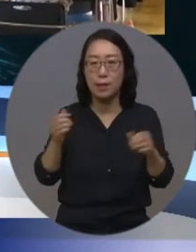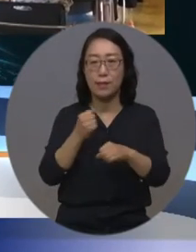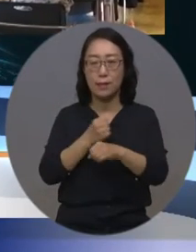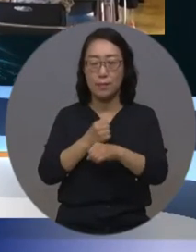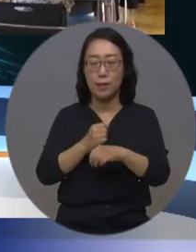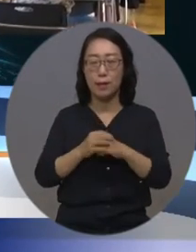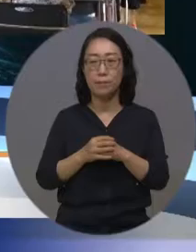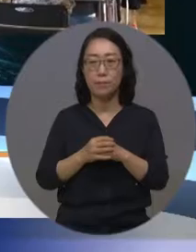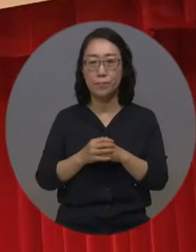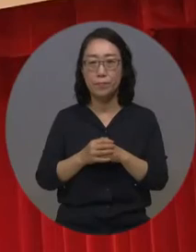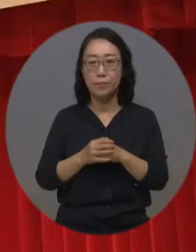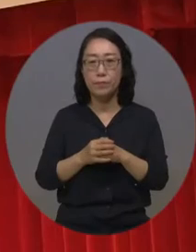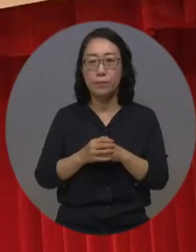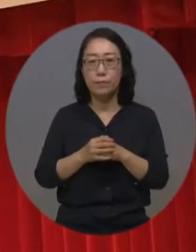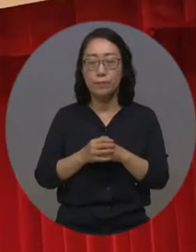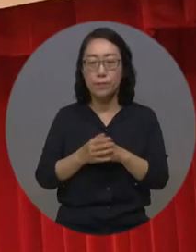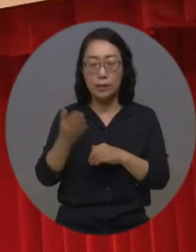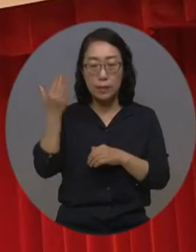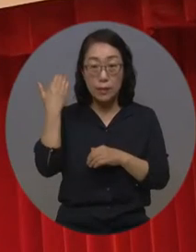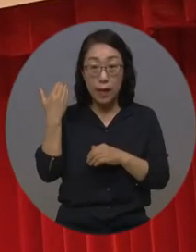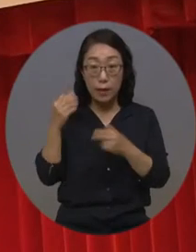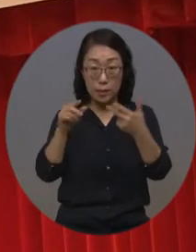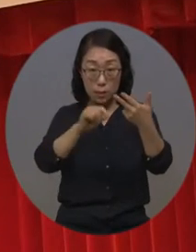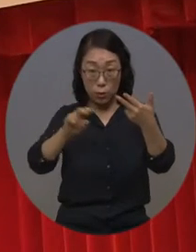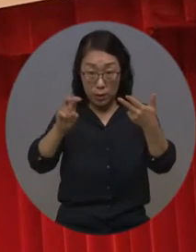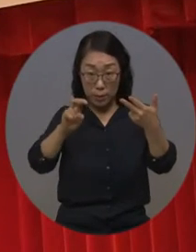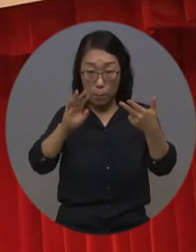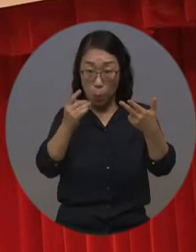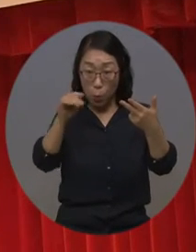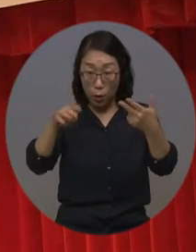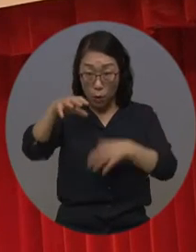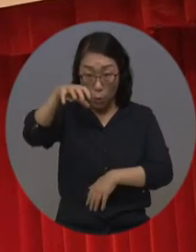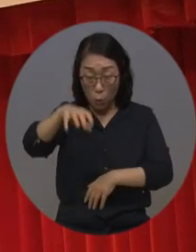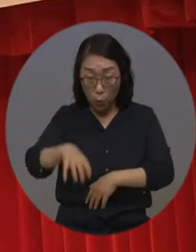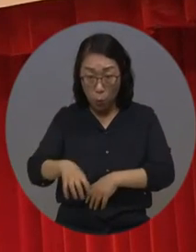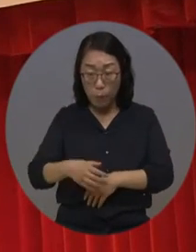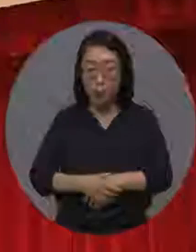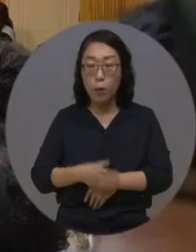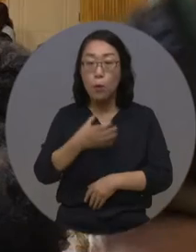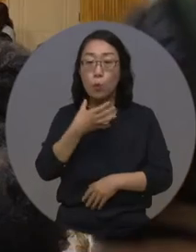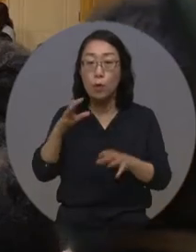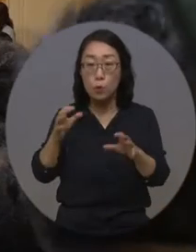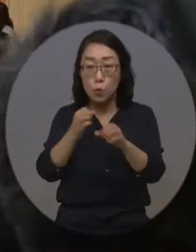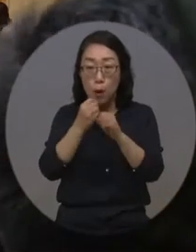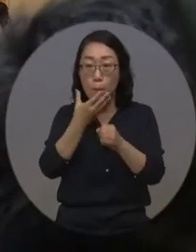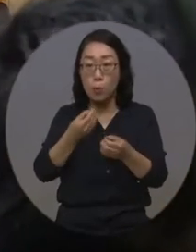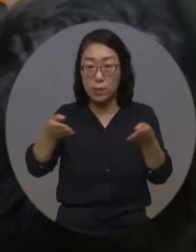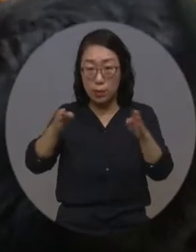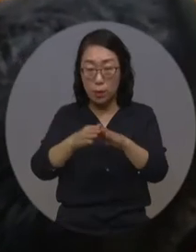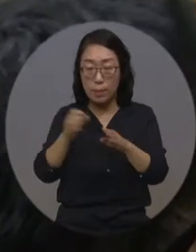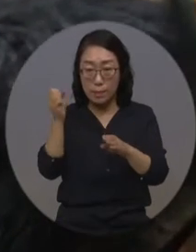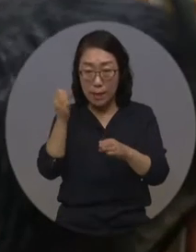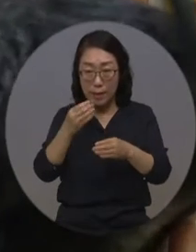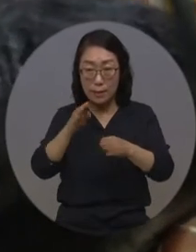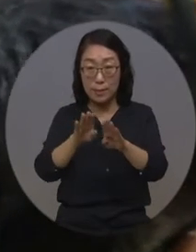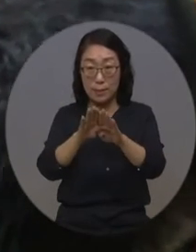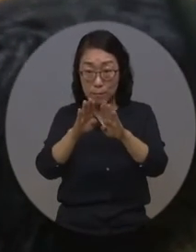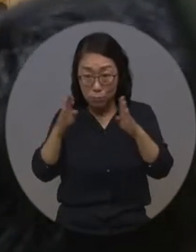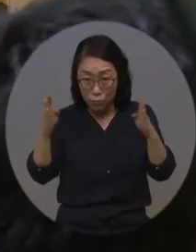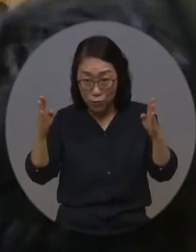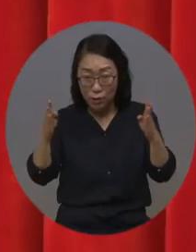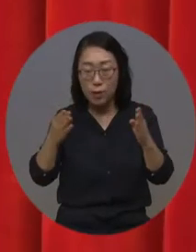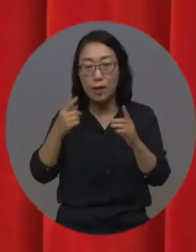보도합니다. 지난 20일 보령시는 노인종합복지관 3층 강당에서 재개관 기념행사를